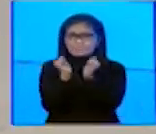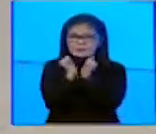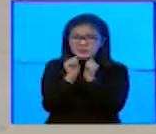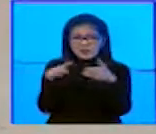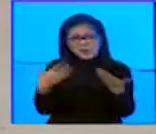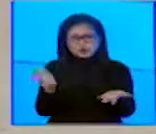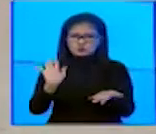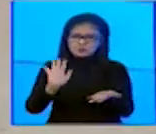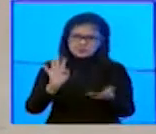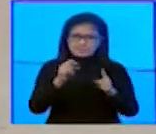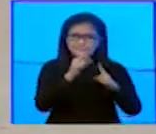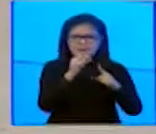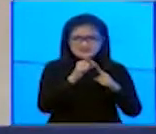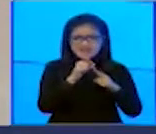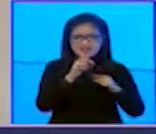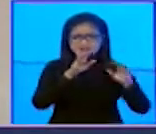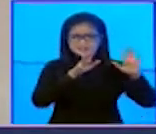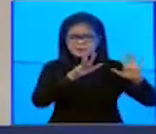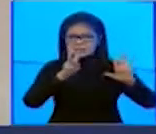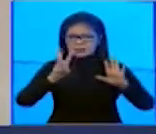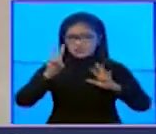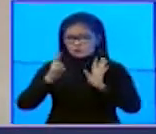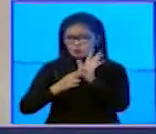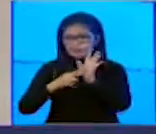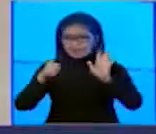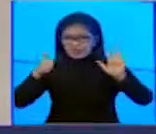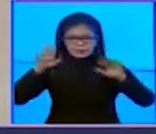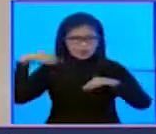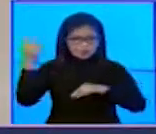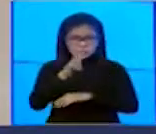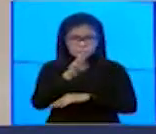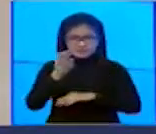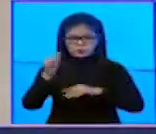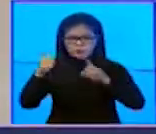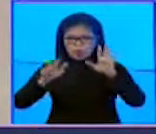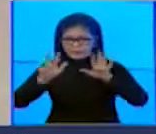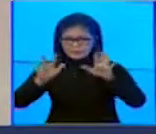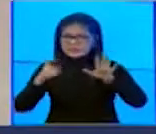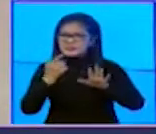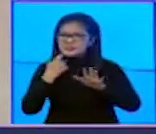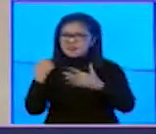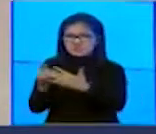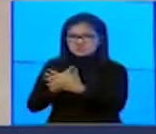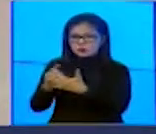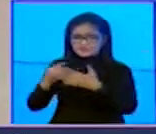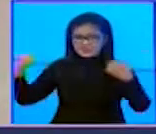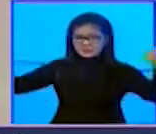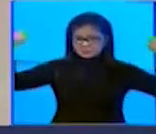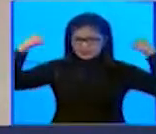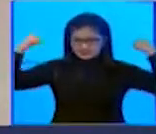dalam pasal 193 no 6 tahun 2018 tentang karantina kesehatan jika memang